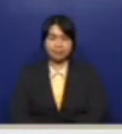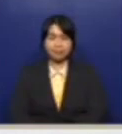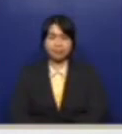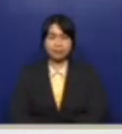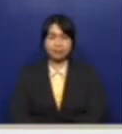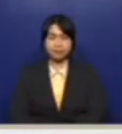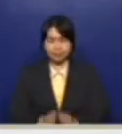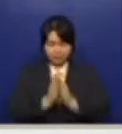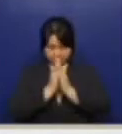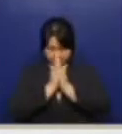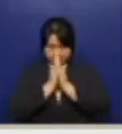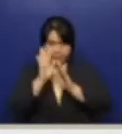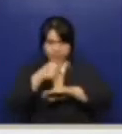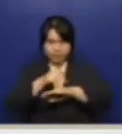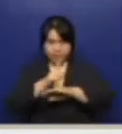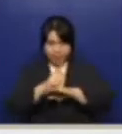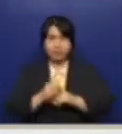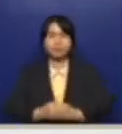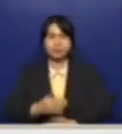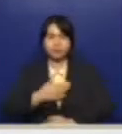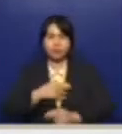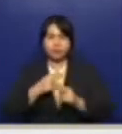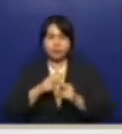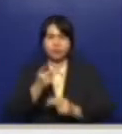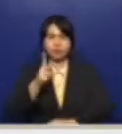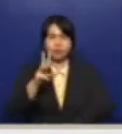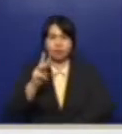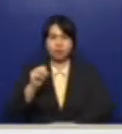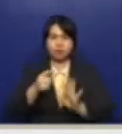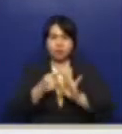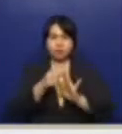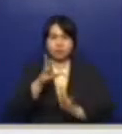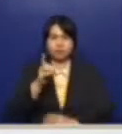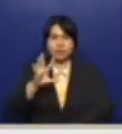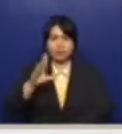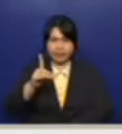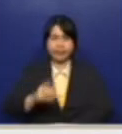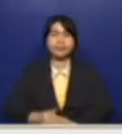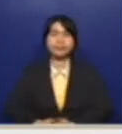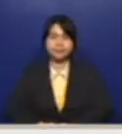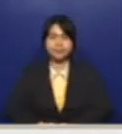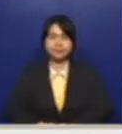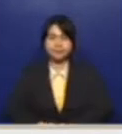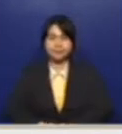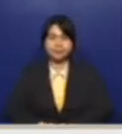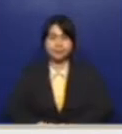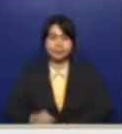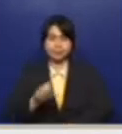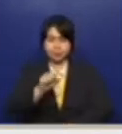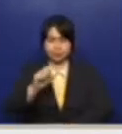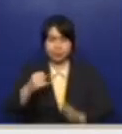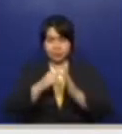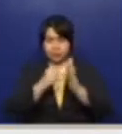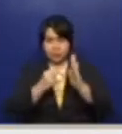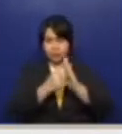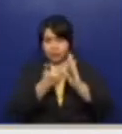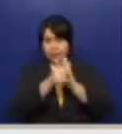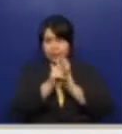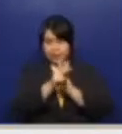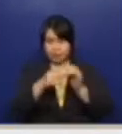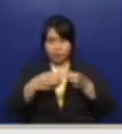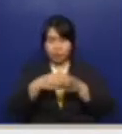กับเรียนท่านประธานที่เคารพผมคมเดชชัยศิวามงคลส.ส.จังหวัดกาฬสินธุ์พรรคเพื่อ